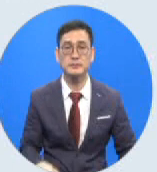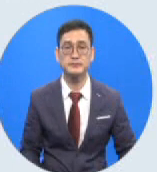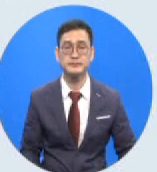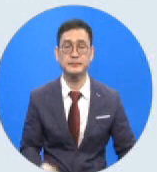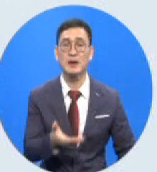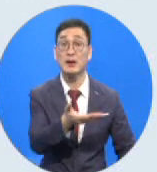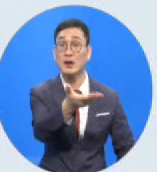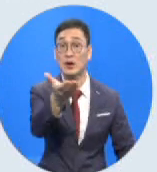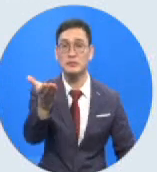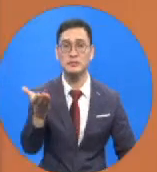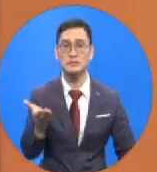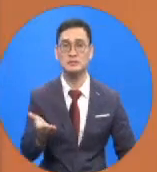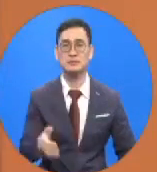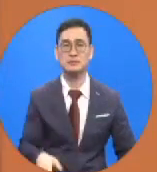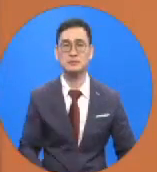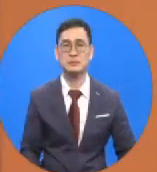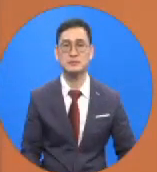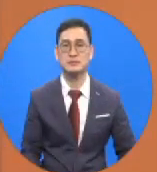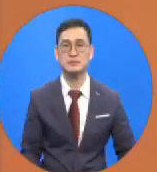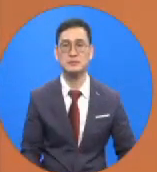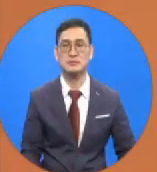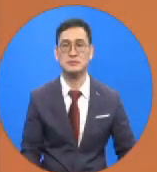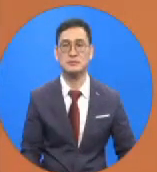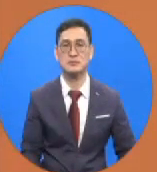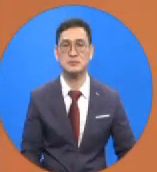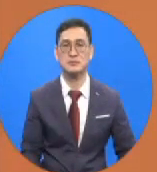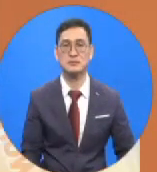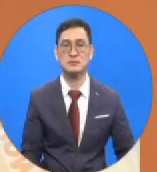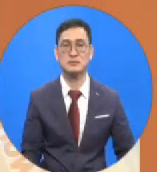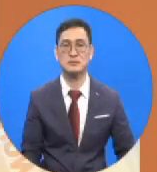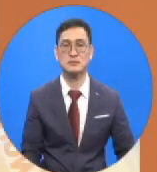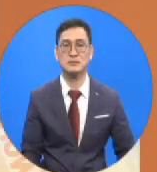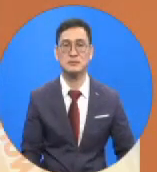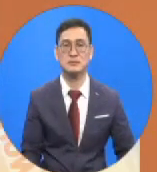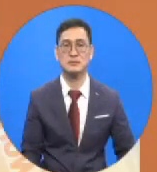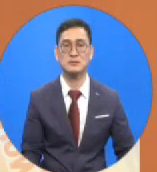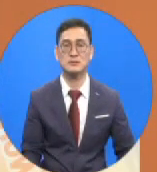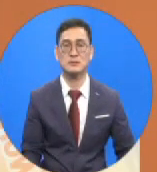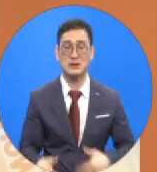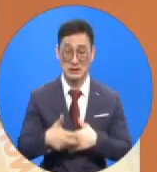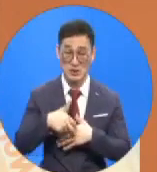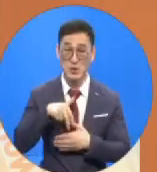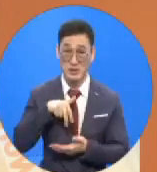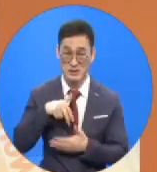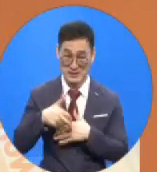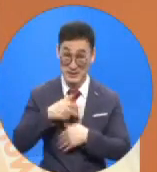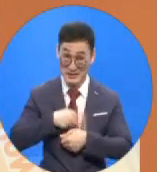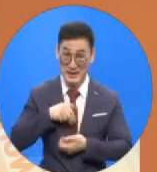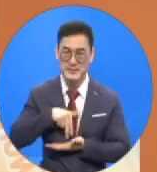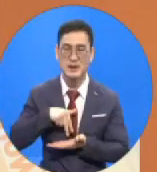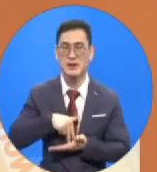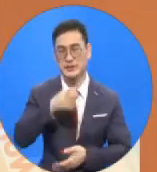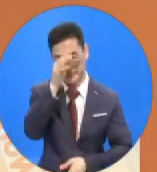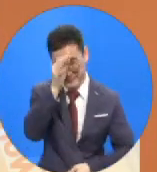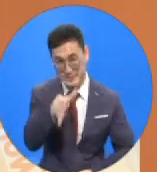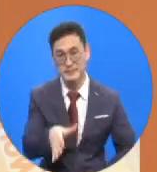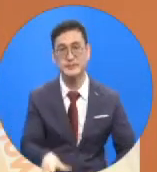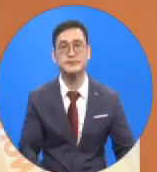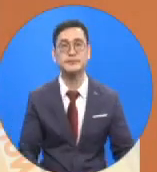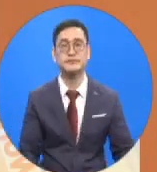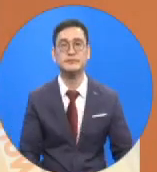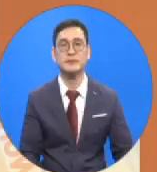의료 아 너무 힘든 상황에서 이런 상을 받게 돼 서머 죄송하다고 서 말씀을 드리고 싶습니다 아 그